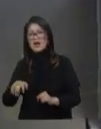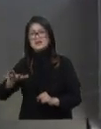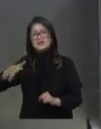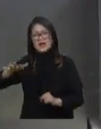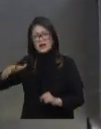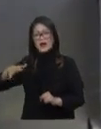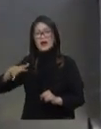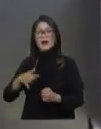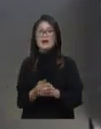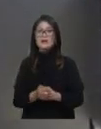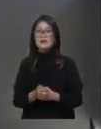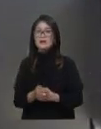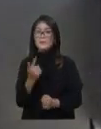rata-rata